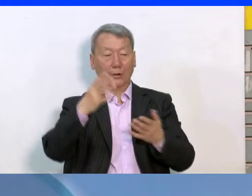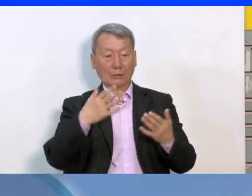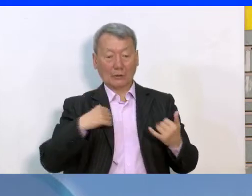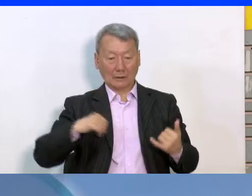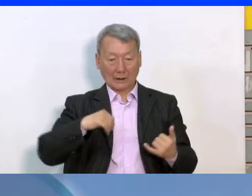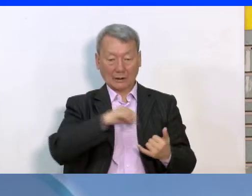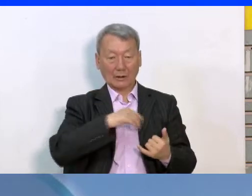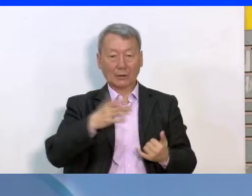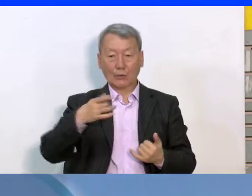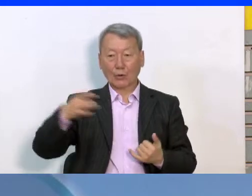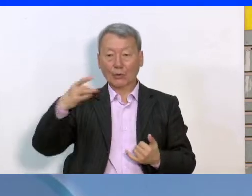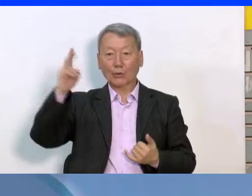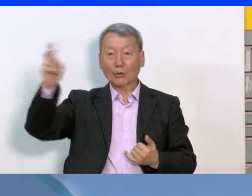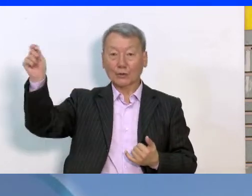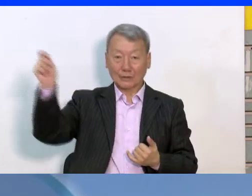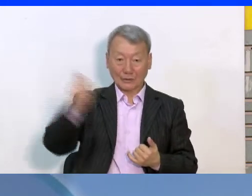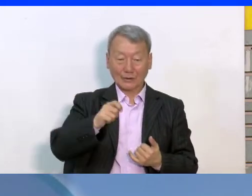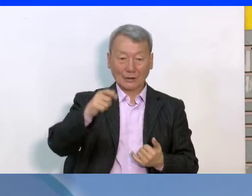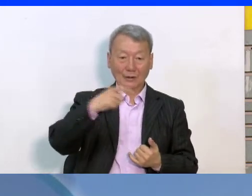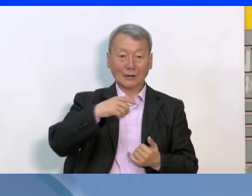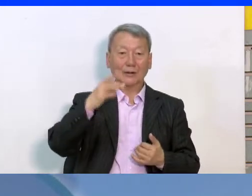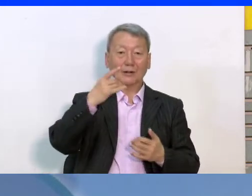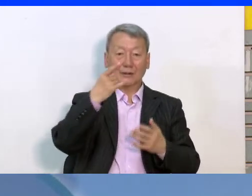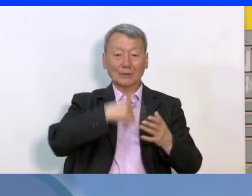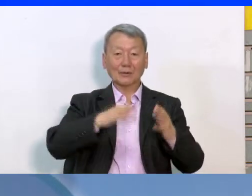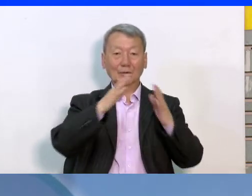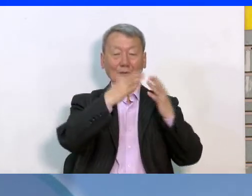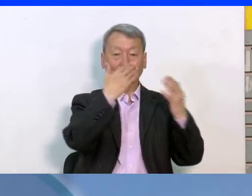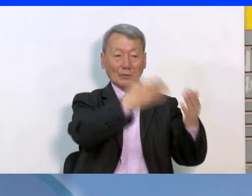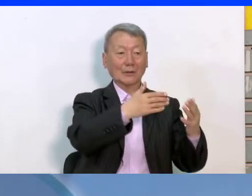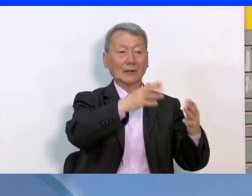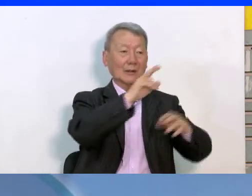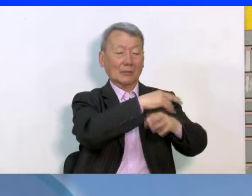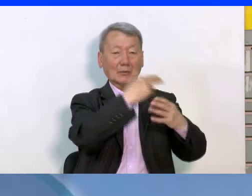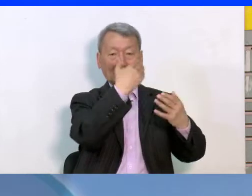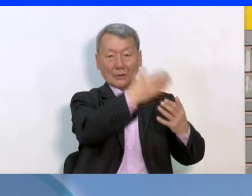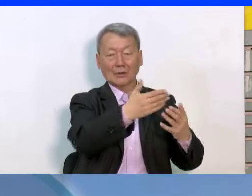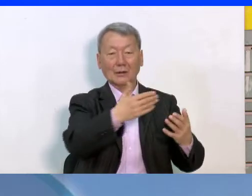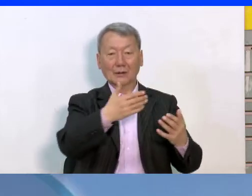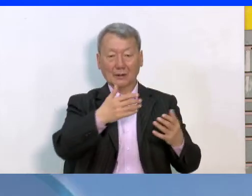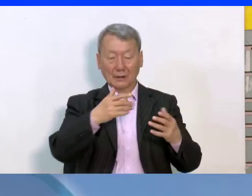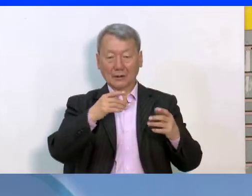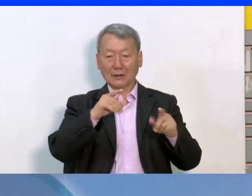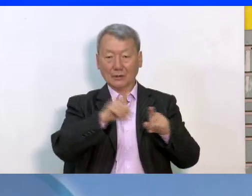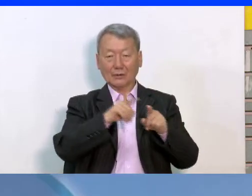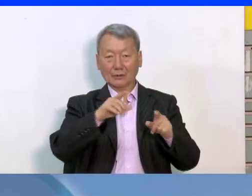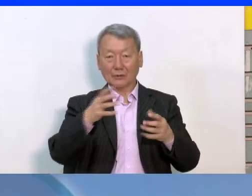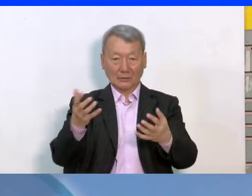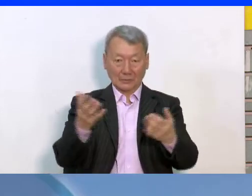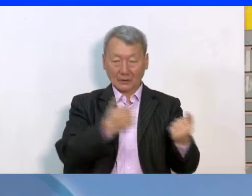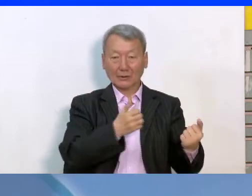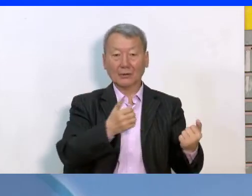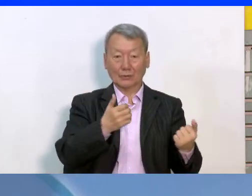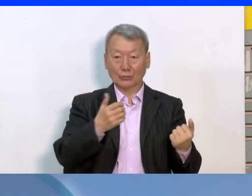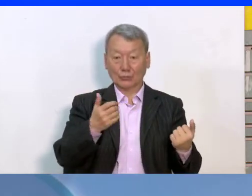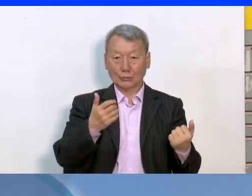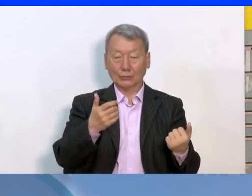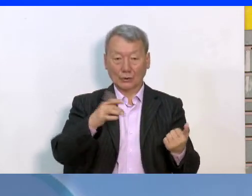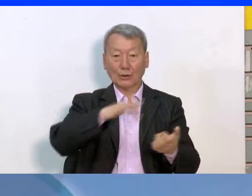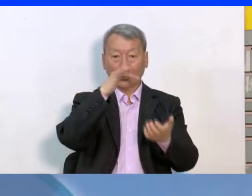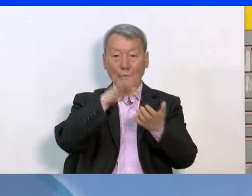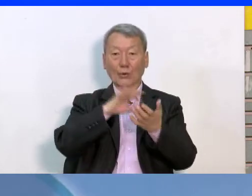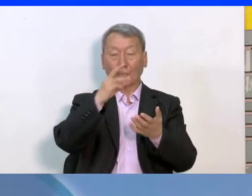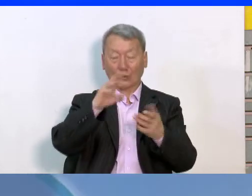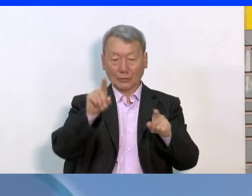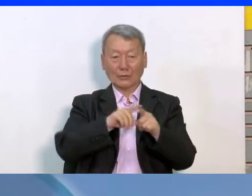биздин райондордон келгендер болсо, мисалдарды ошол областтык төрөт үйүнө дагы кабыл алып атышат мурункудай эле. И шаардыктарды да